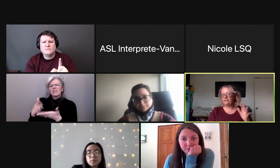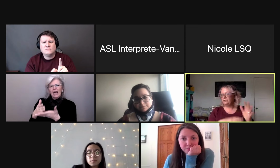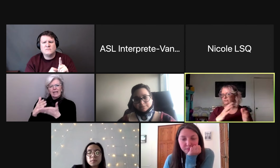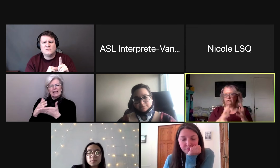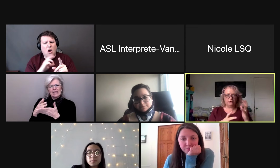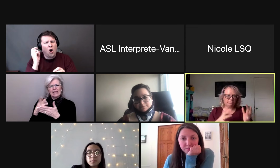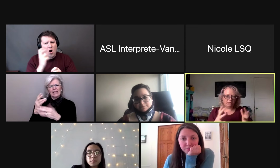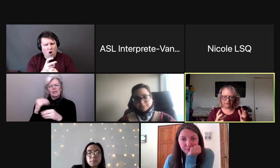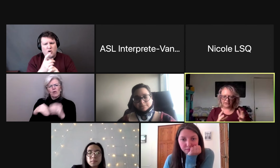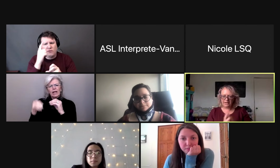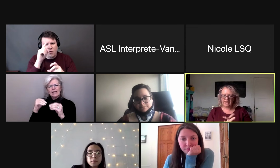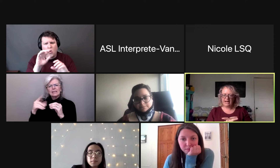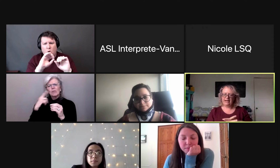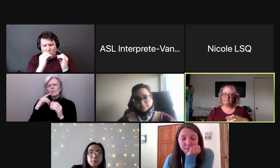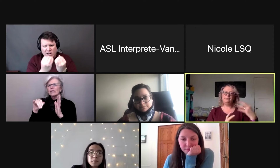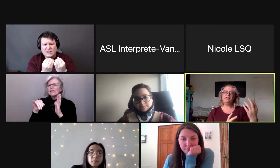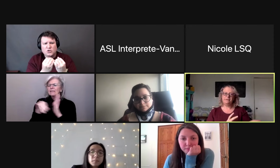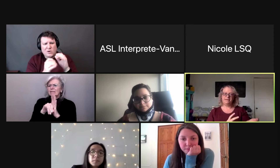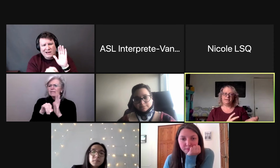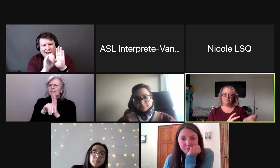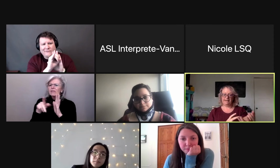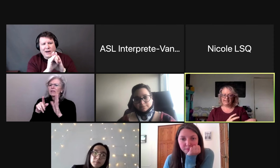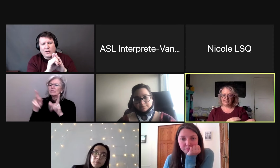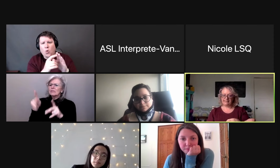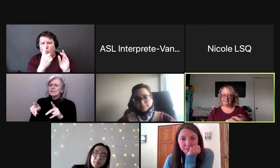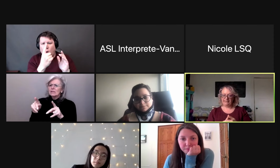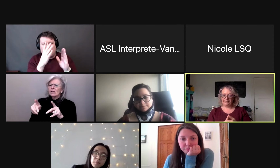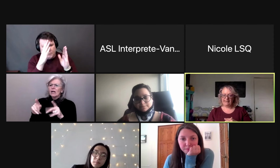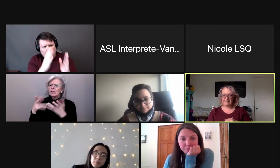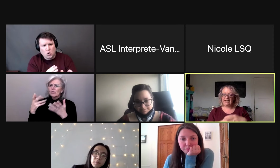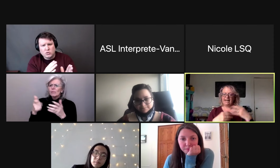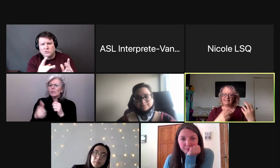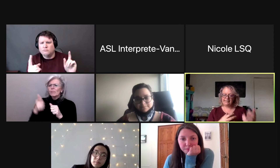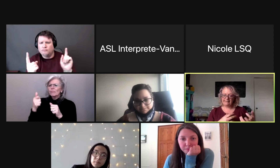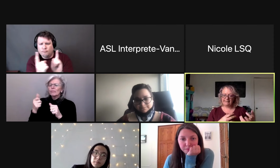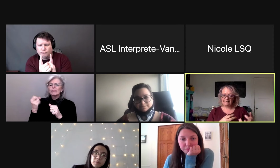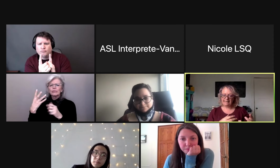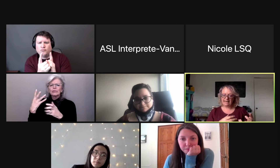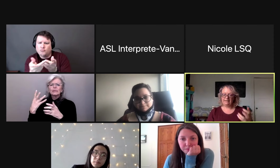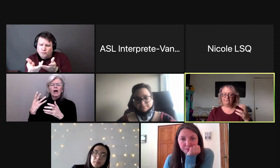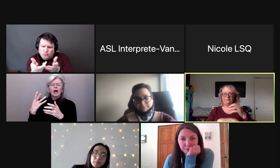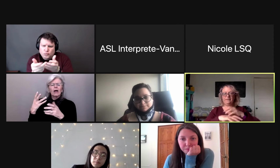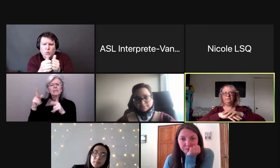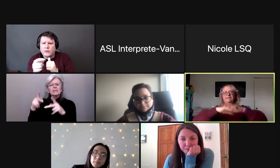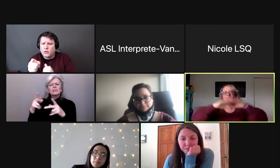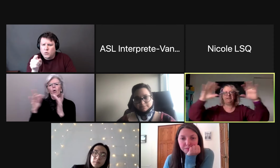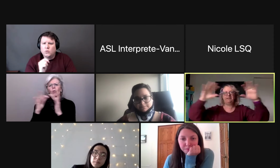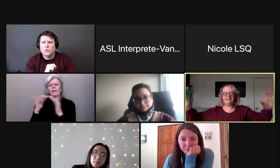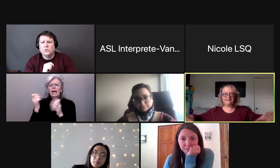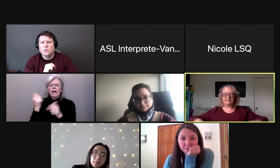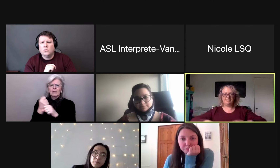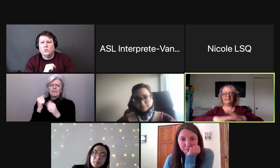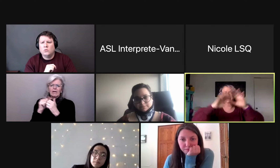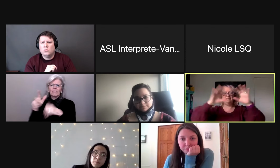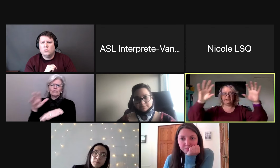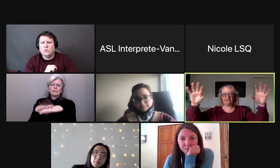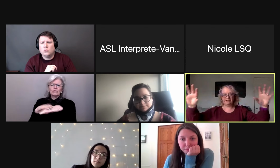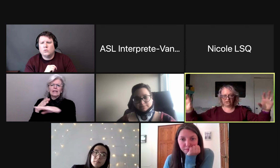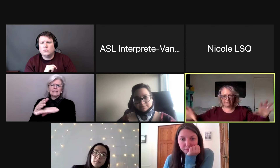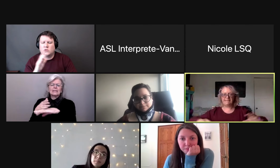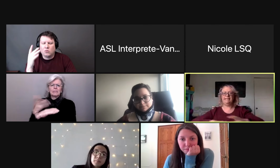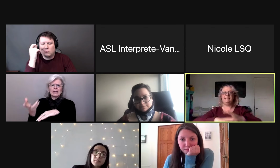d'identifier une personne contact ou plusieurs personnes contact pour travailler avec vous sur l'accessibilité ?